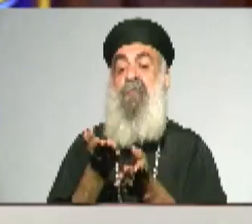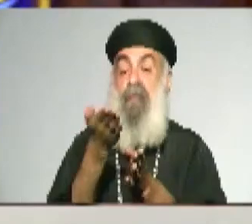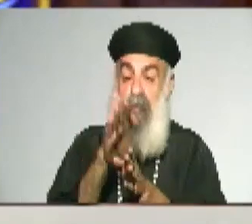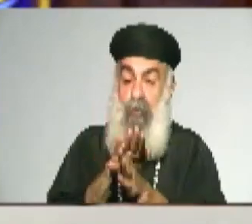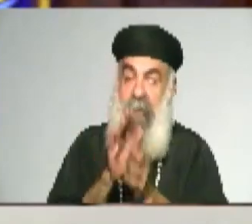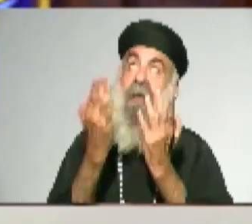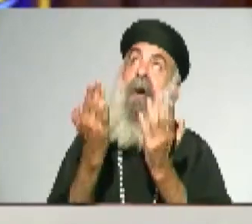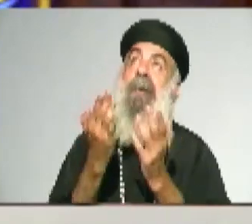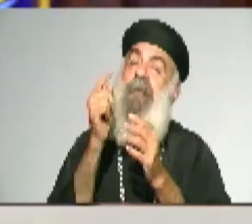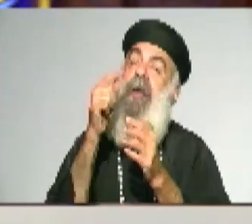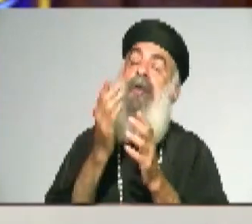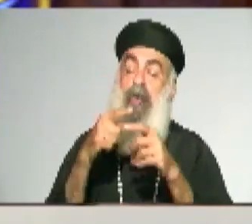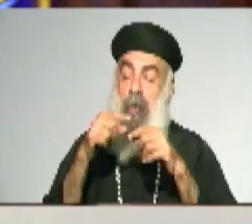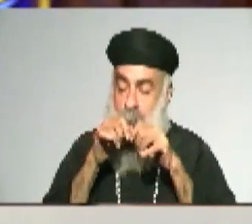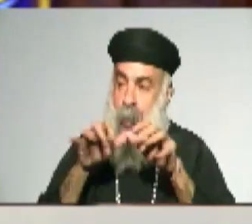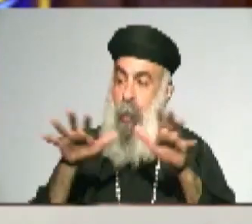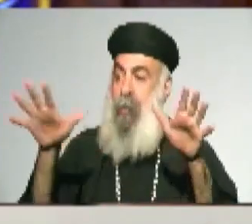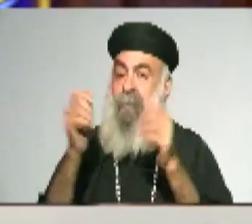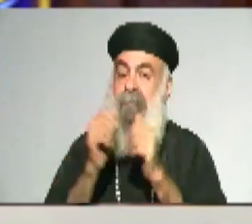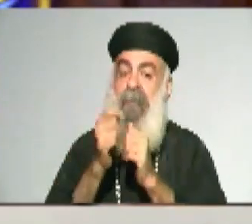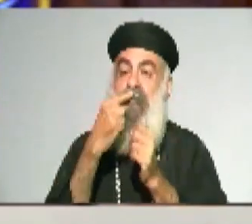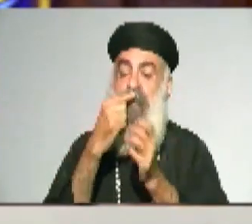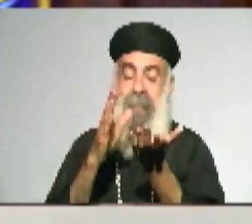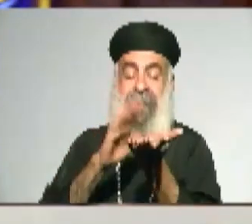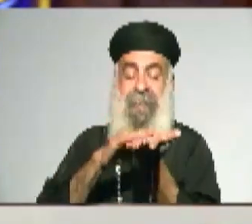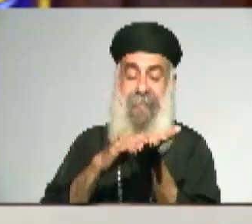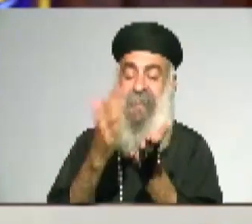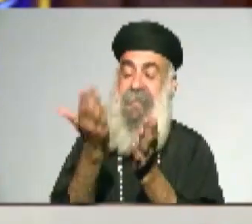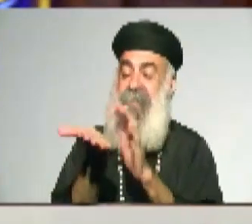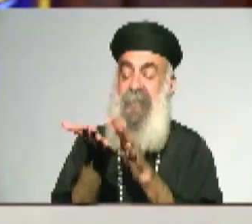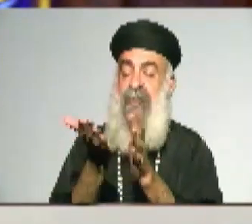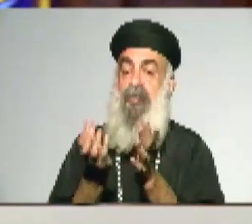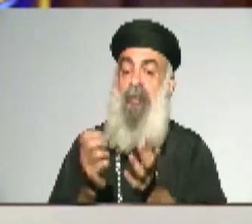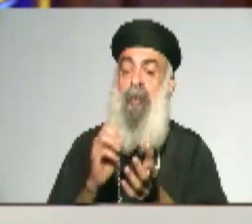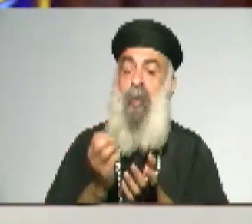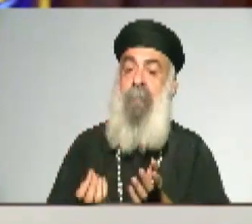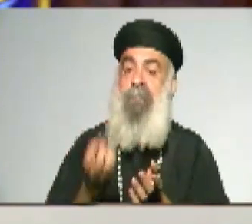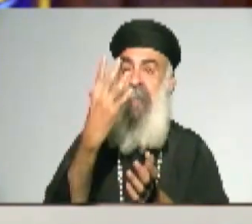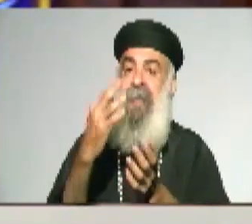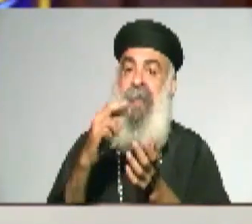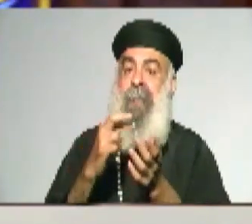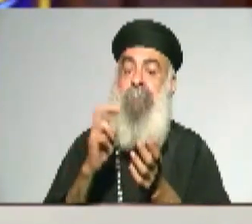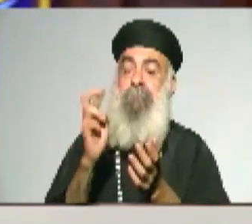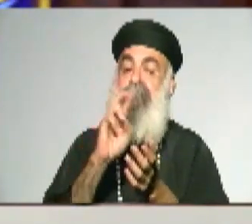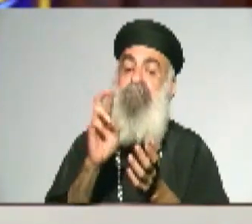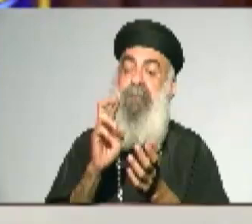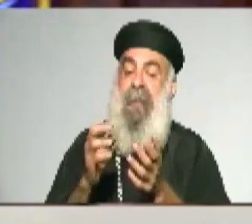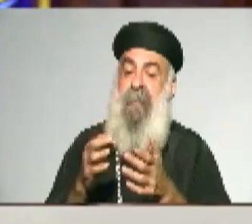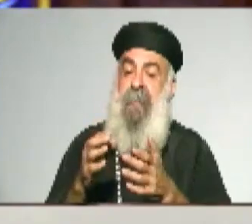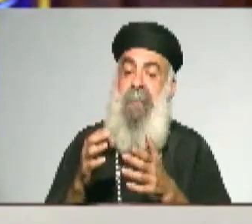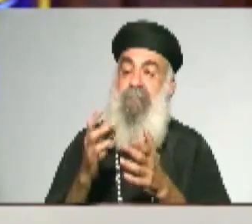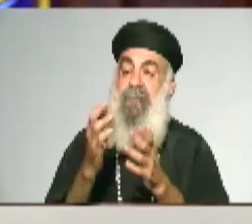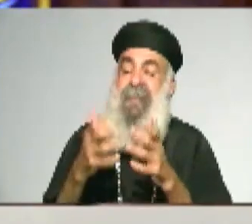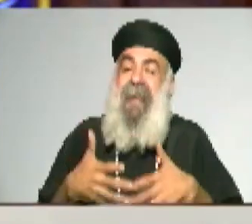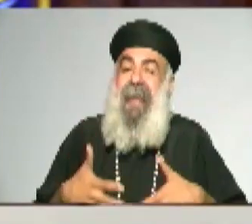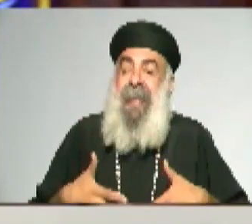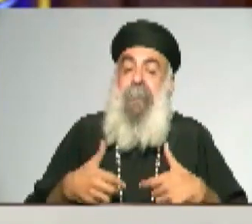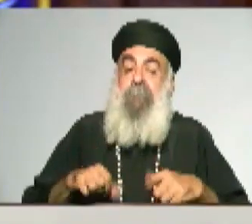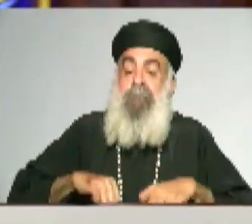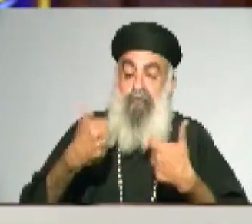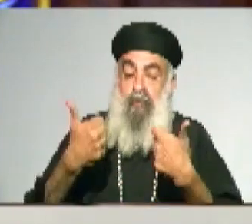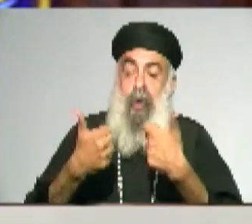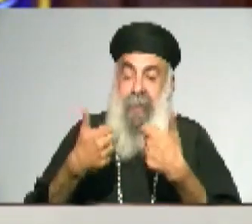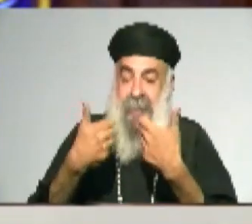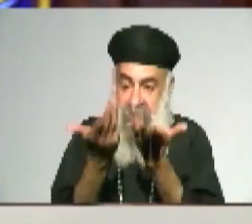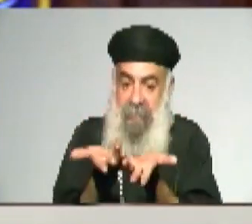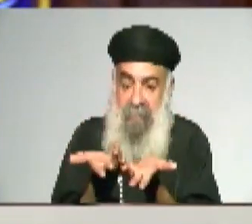رب نبشر، لما نقول ايدين المسيح محيية، اخذ خبز عن يديه المحييتين، ازاي ايده محية؟